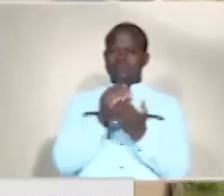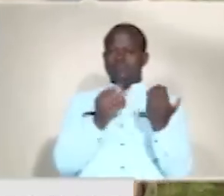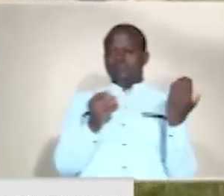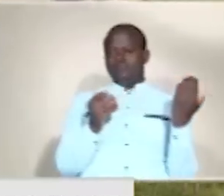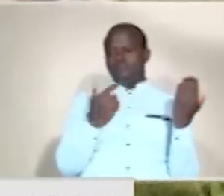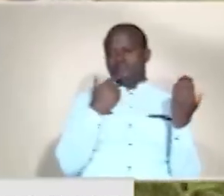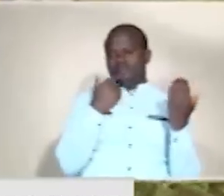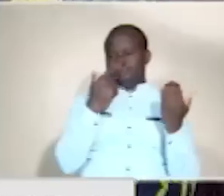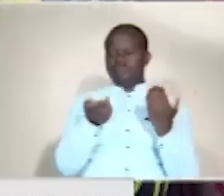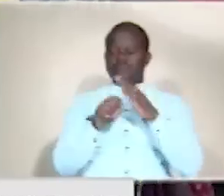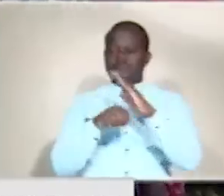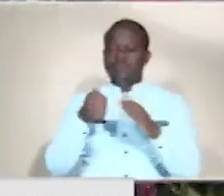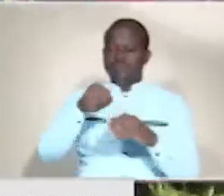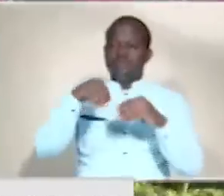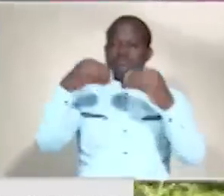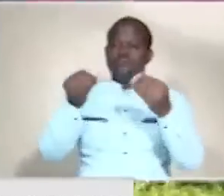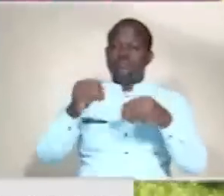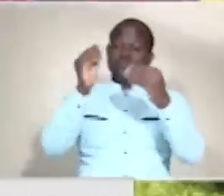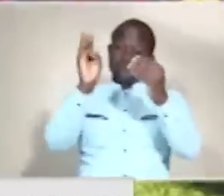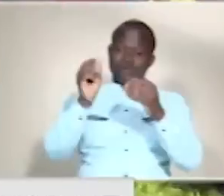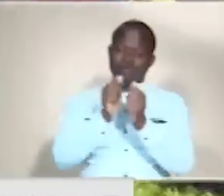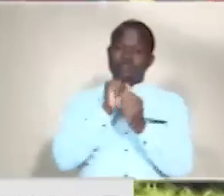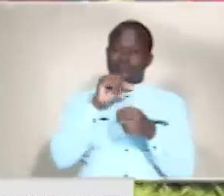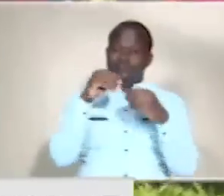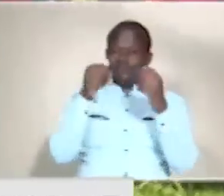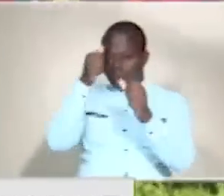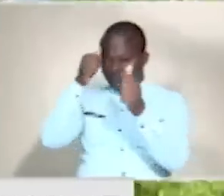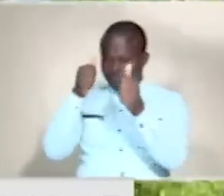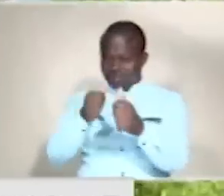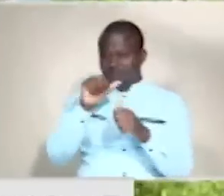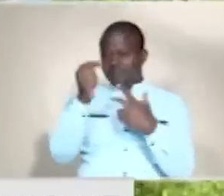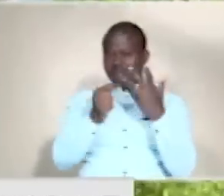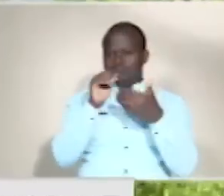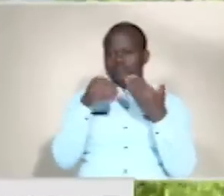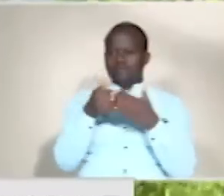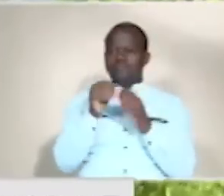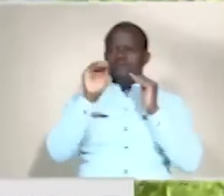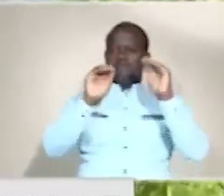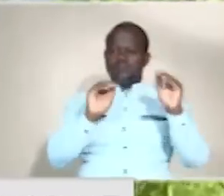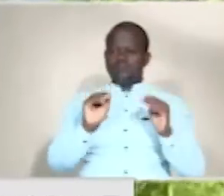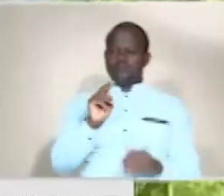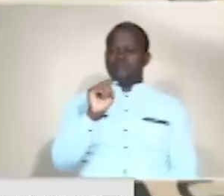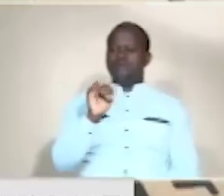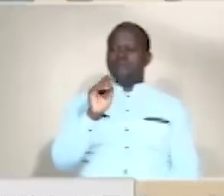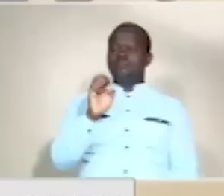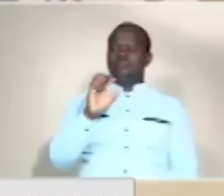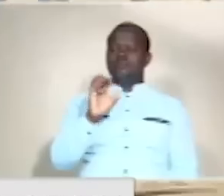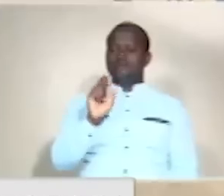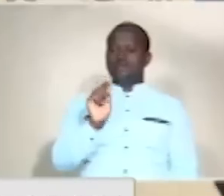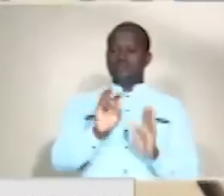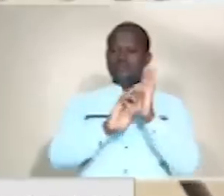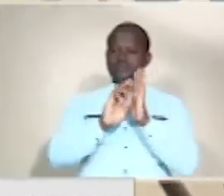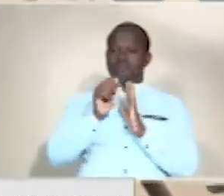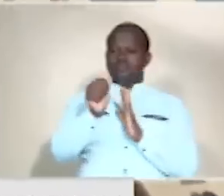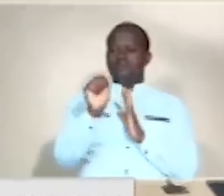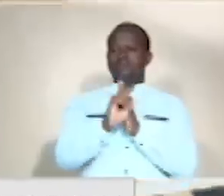Muri rusange abazayahabwa n'abatazayahabwa, ibizagenderwaho n'ibindi bitandukanye twabibajije Nitegeka Leonal uhagarariye